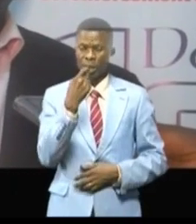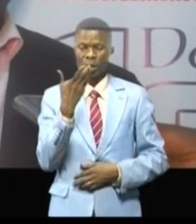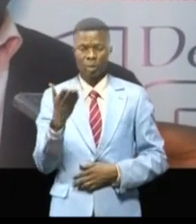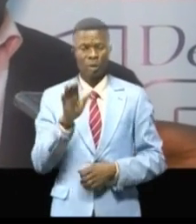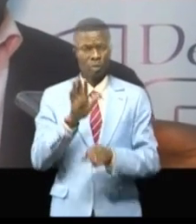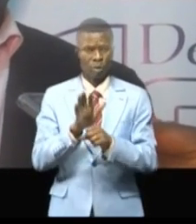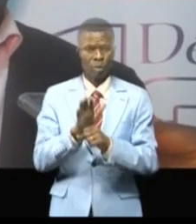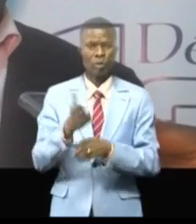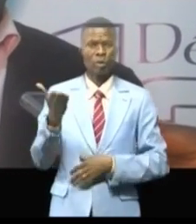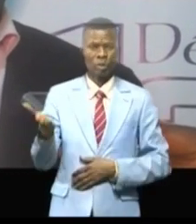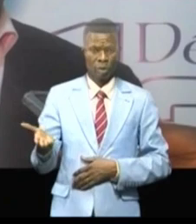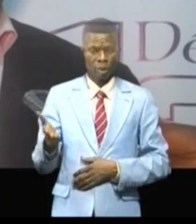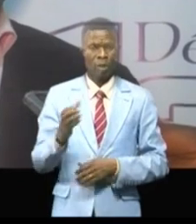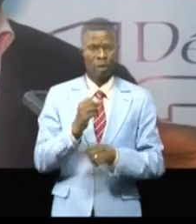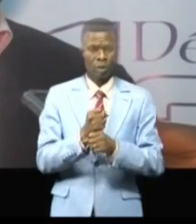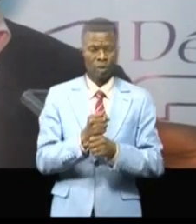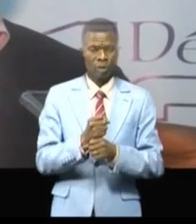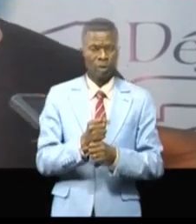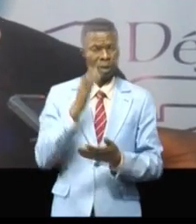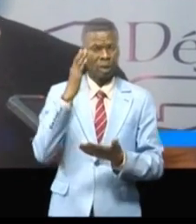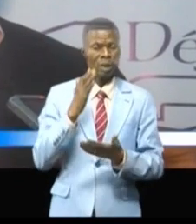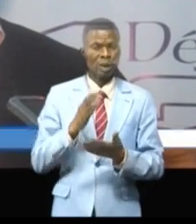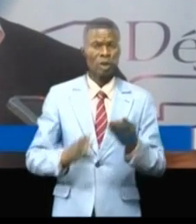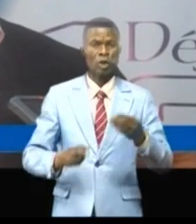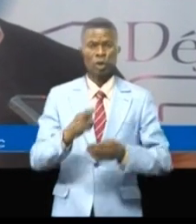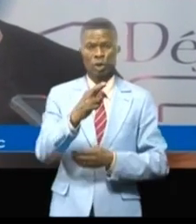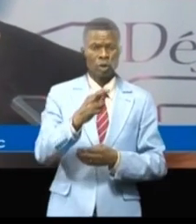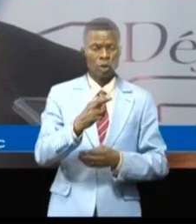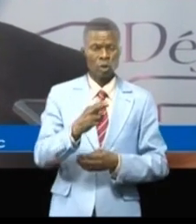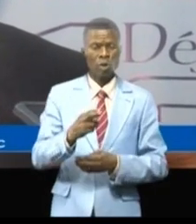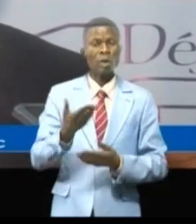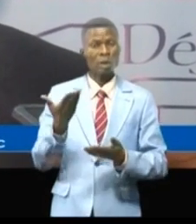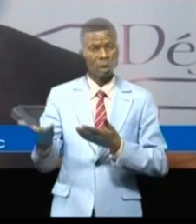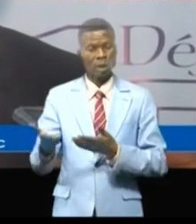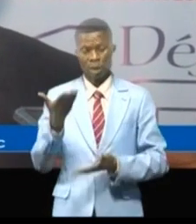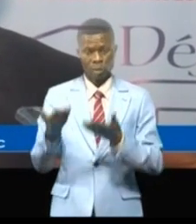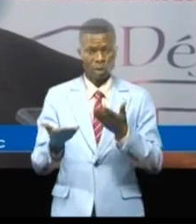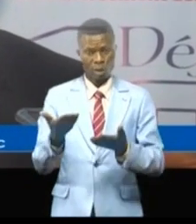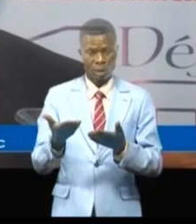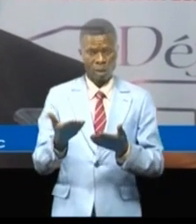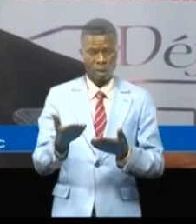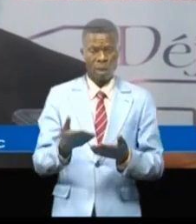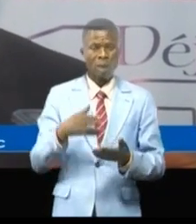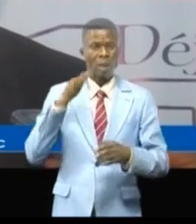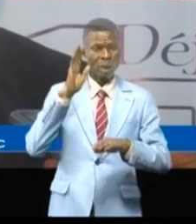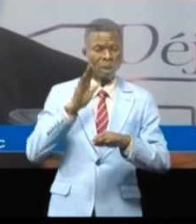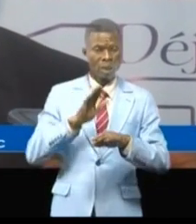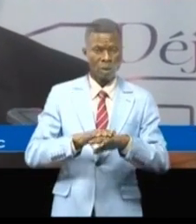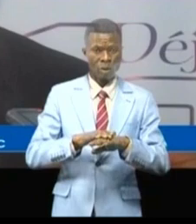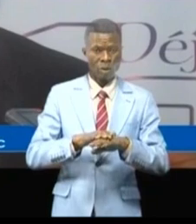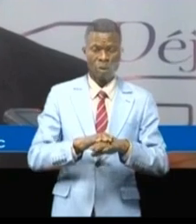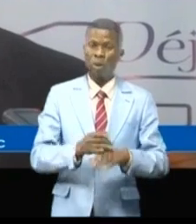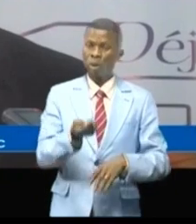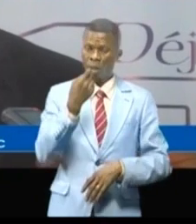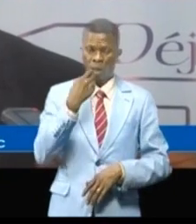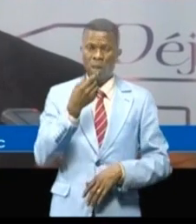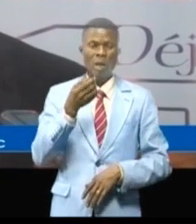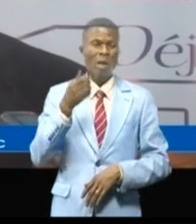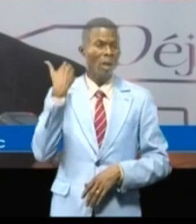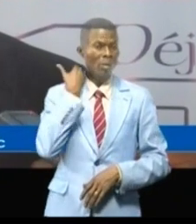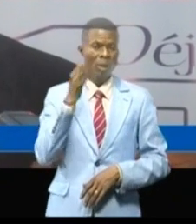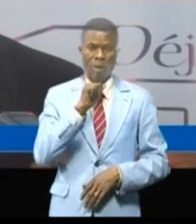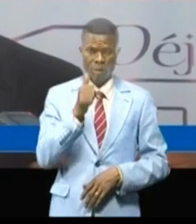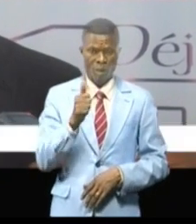toujours, hein, parce que les ruptures, les herbes peuvent être là, mais quelque part, si ce n'est pas encore arrivé dans la bouche de la PVV, pour la